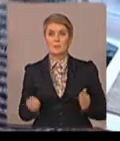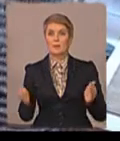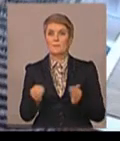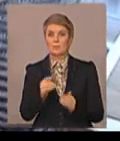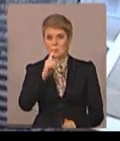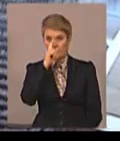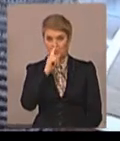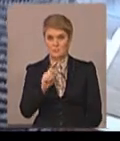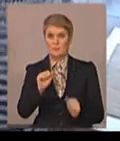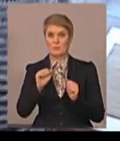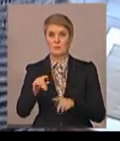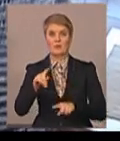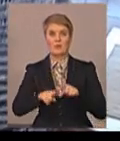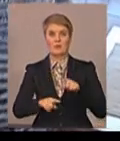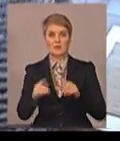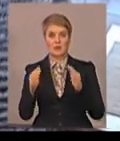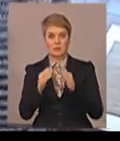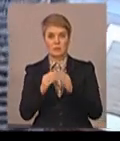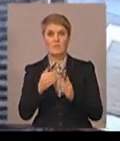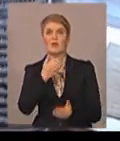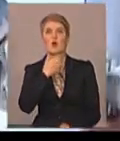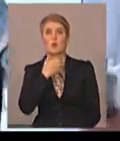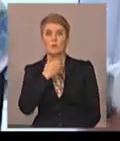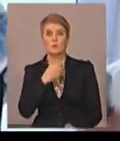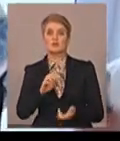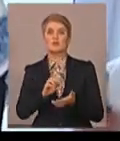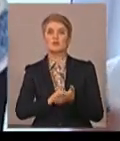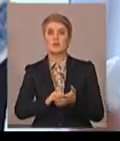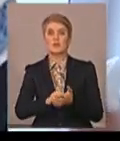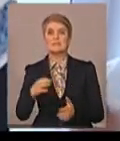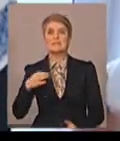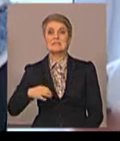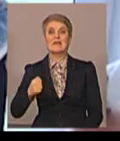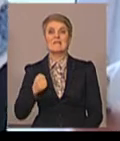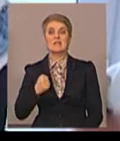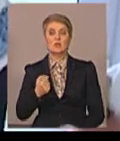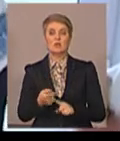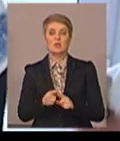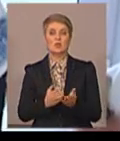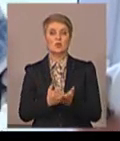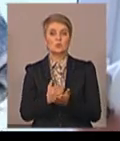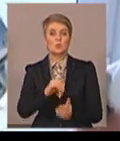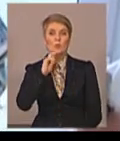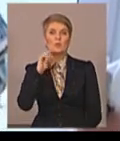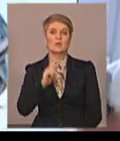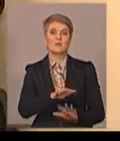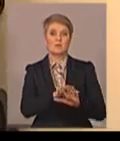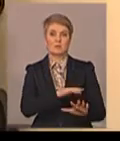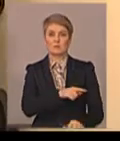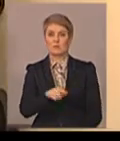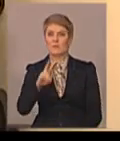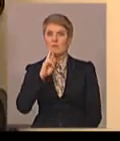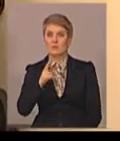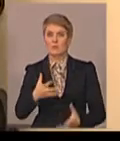місяць. Покинути рідний дім в окупованій Горлівці довелося через сина військового. Він служить в українській армії. Упродовж 2 років